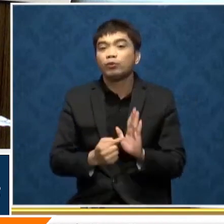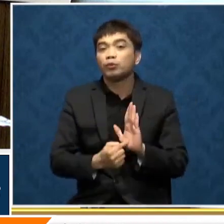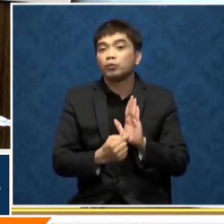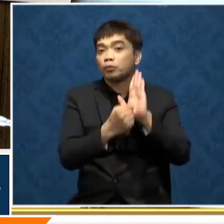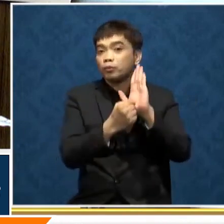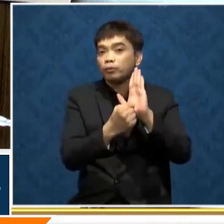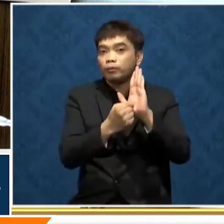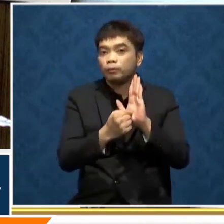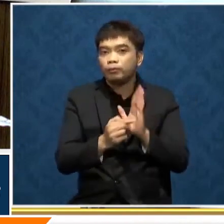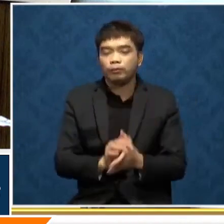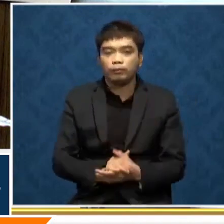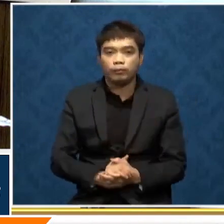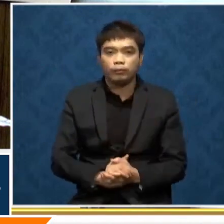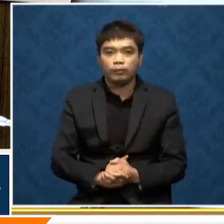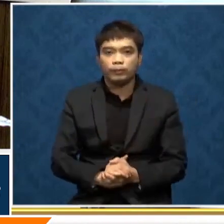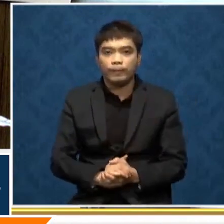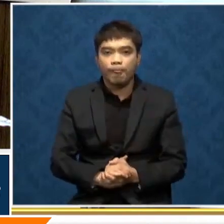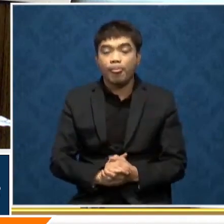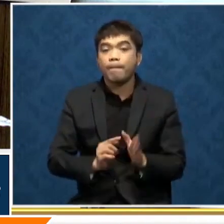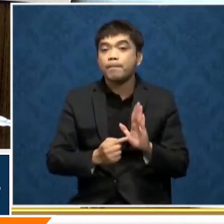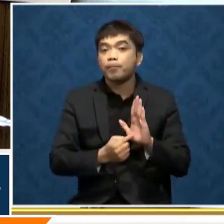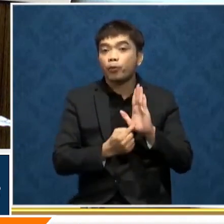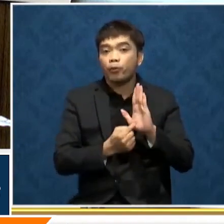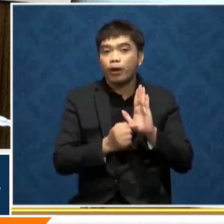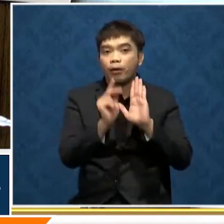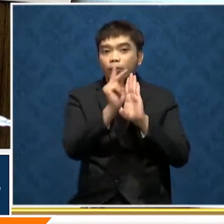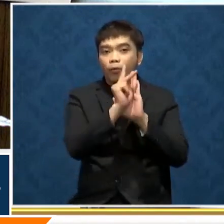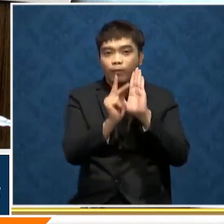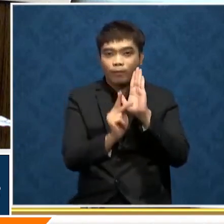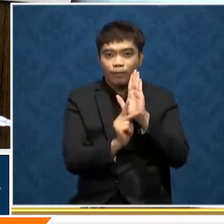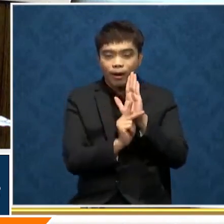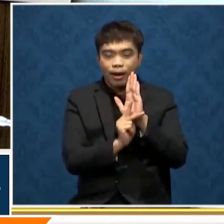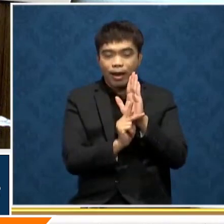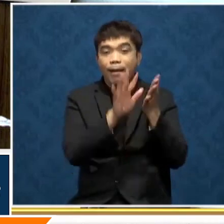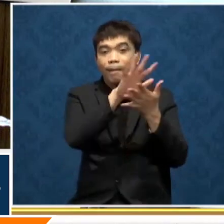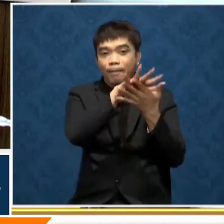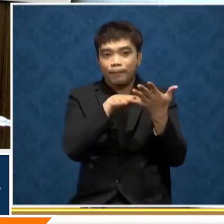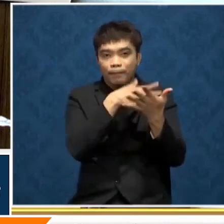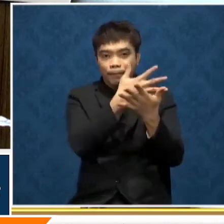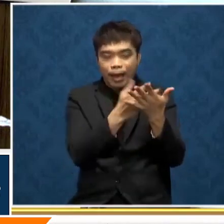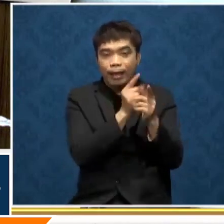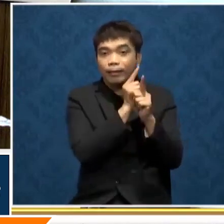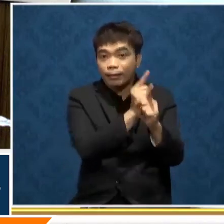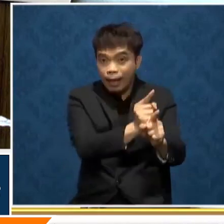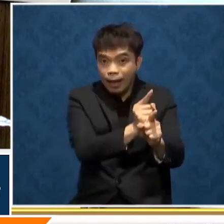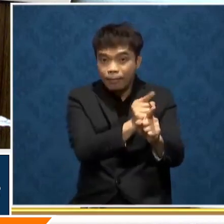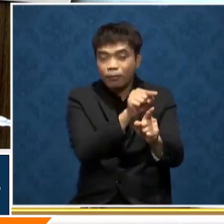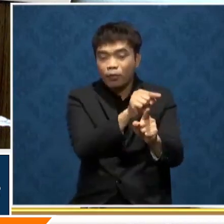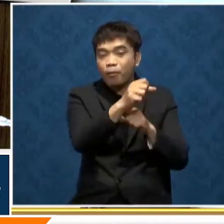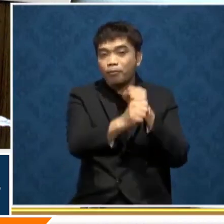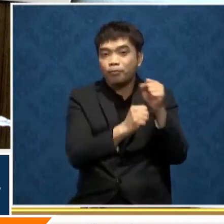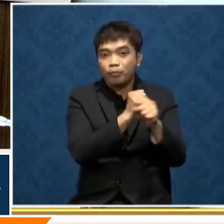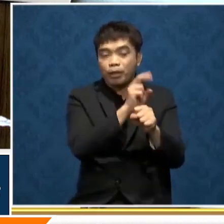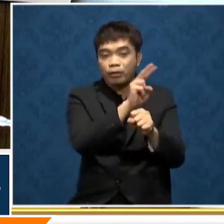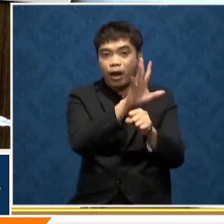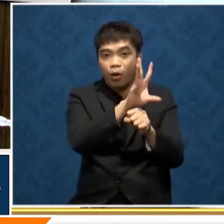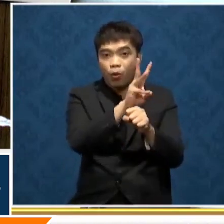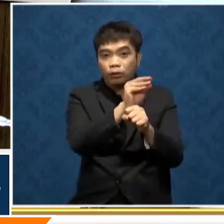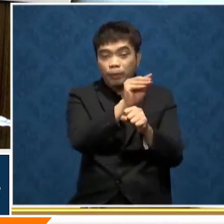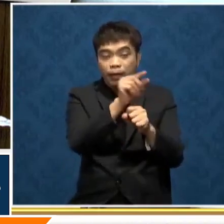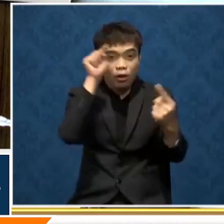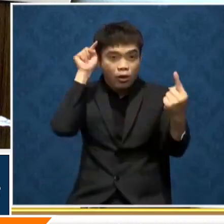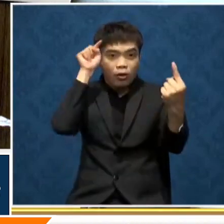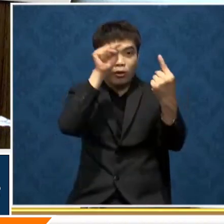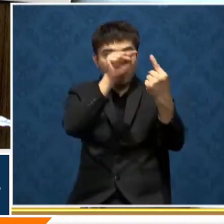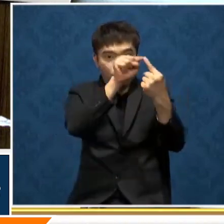ปฏิรูปกฎหมายตามแผนการปฏิรูปในปี2561ได้กำหนดเป้า